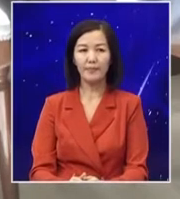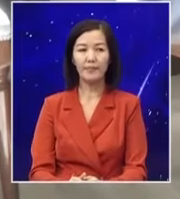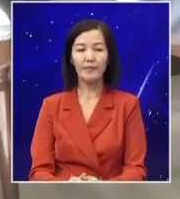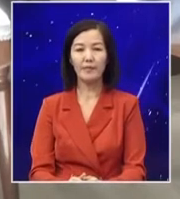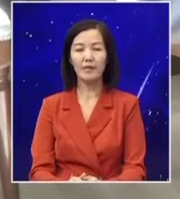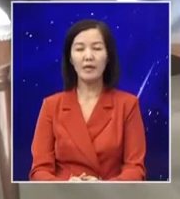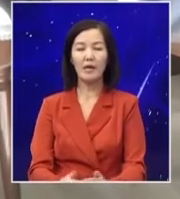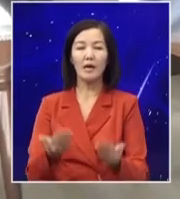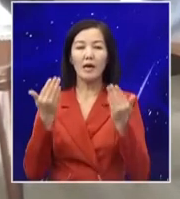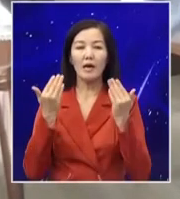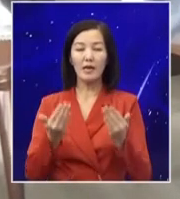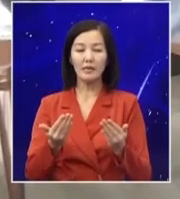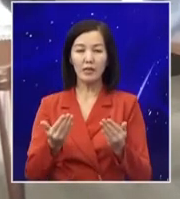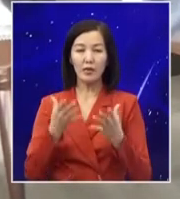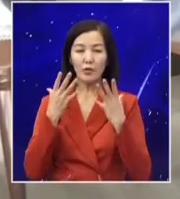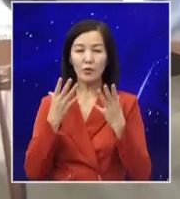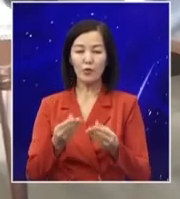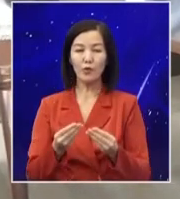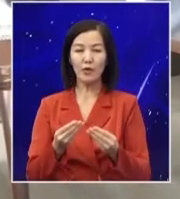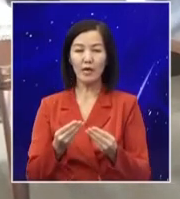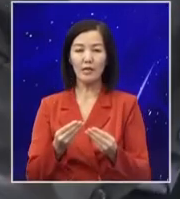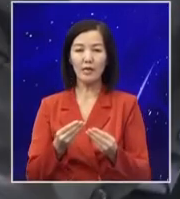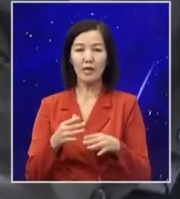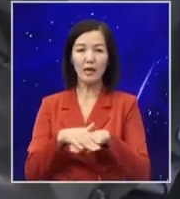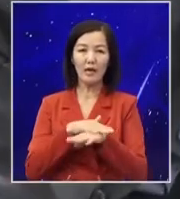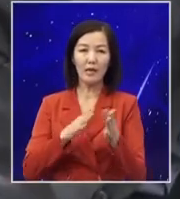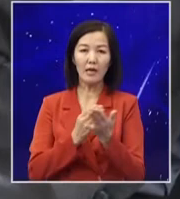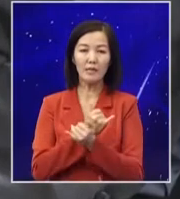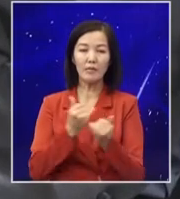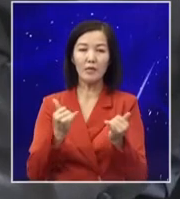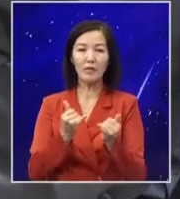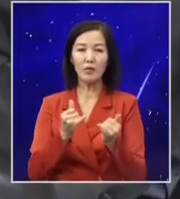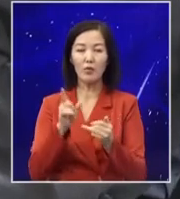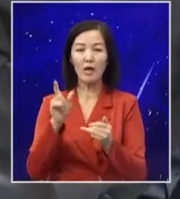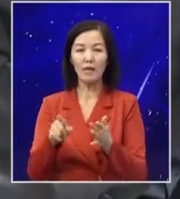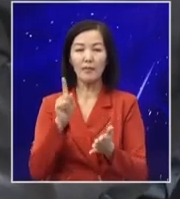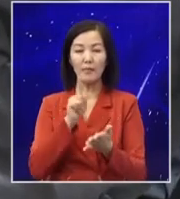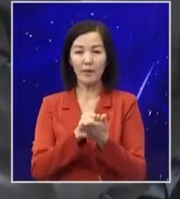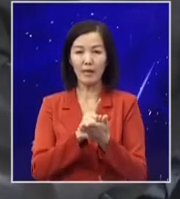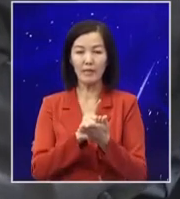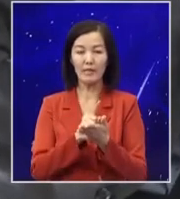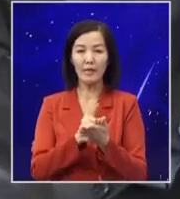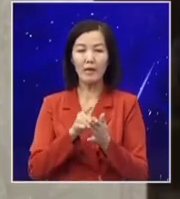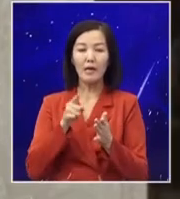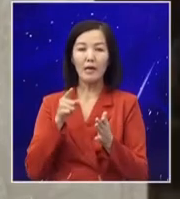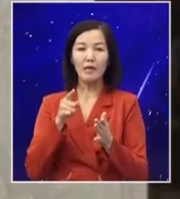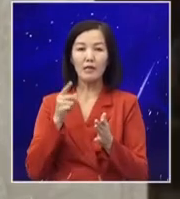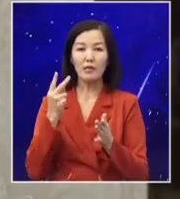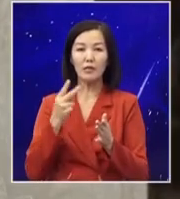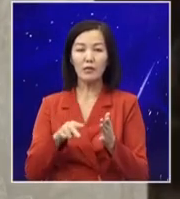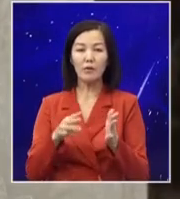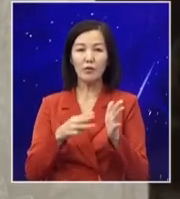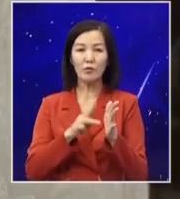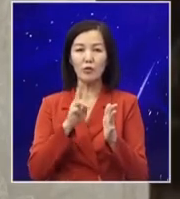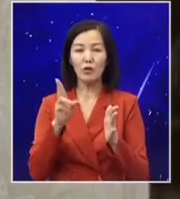Елге еңбек ету ер азаматтың қасиетті парызы. Едіген Исатұлы 1940 жылы 26 қыркүйекте Әйтей ауылында